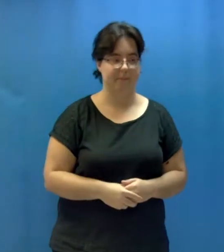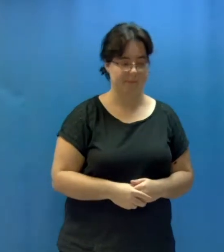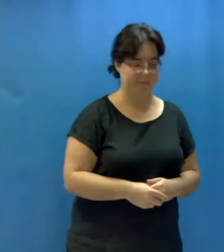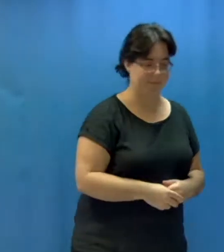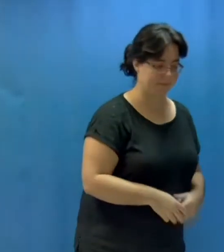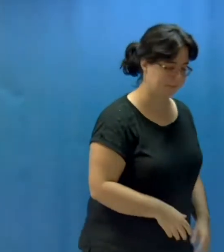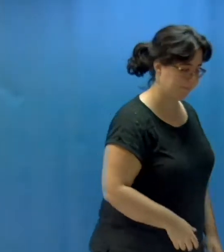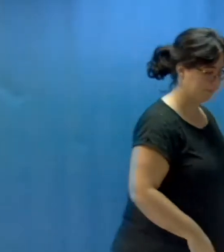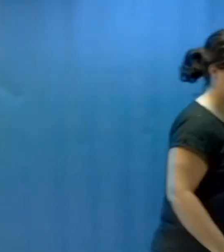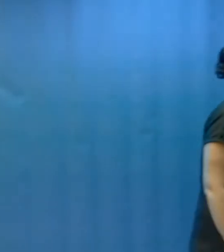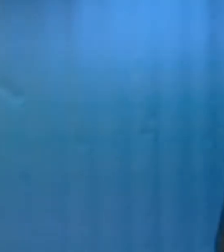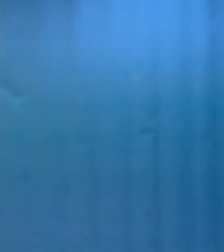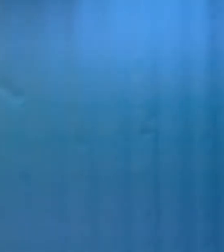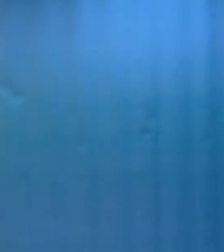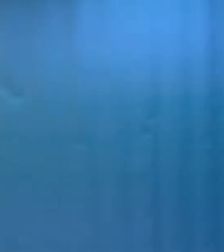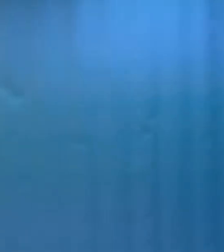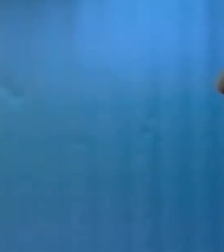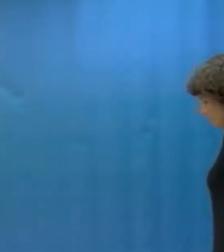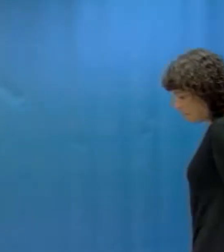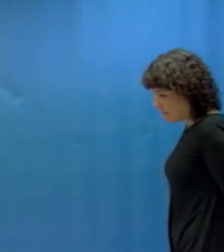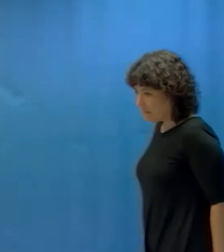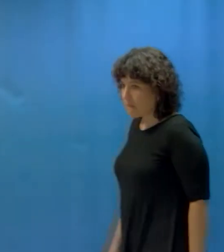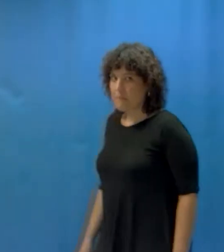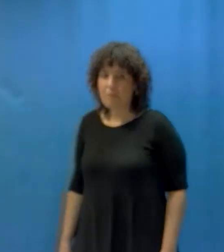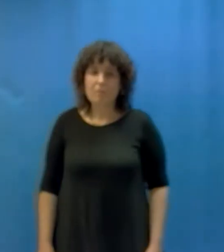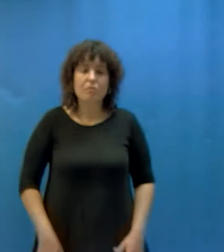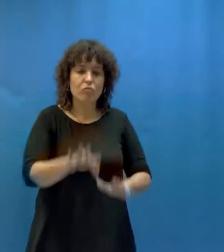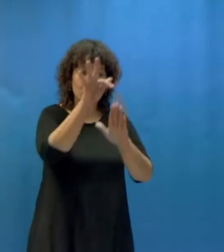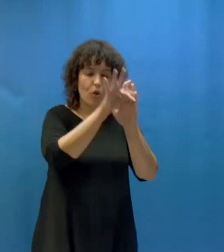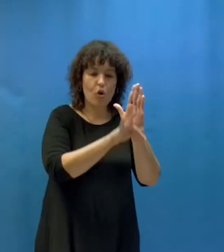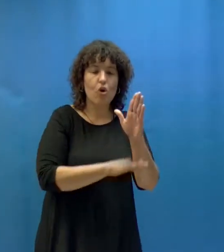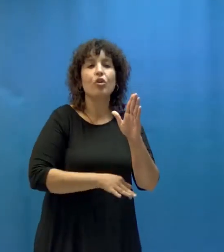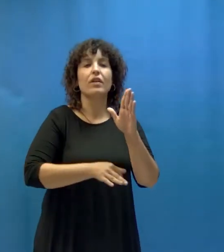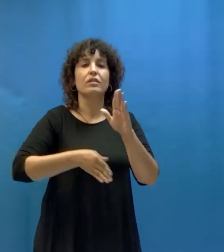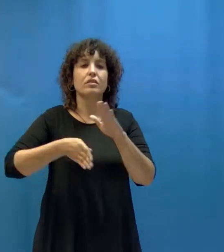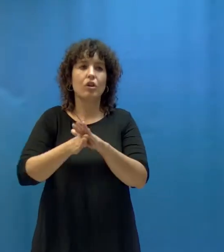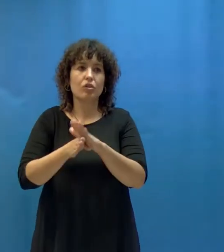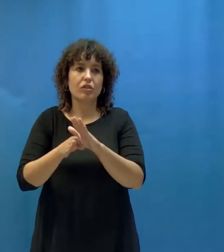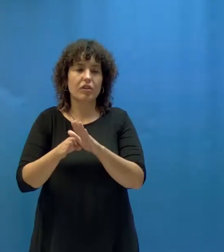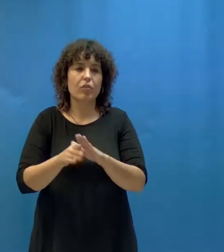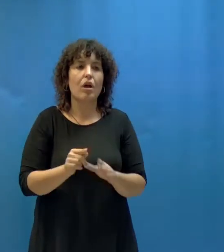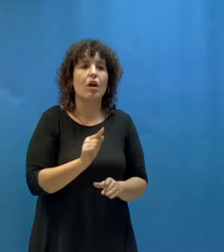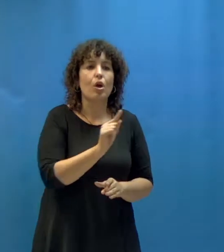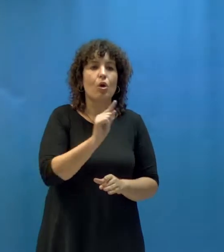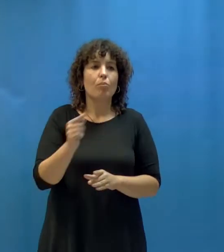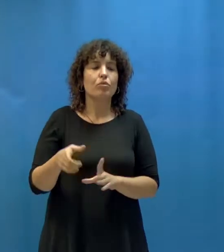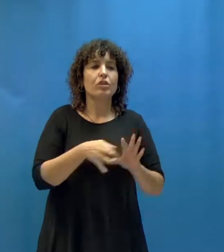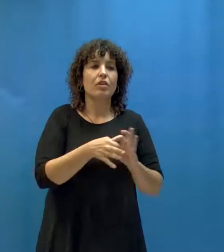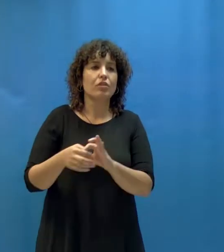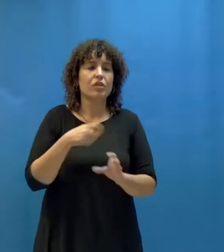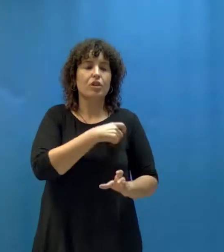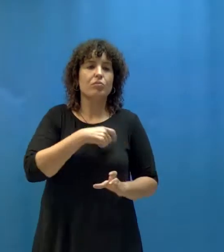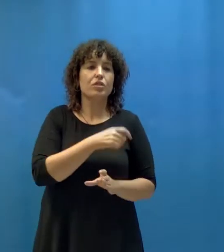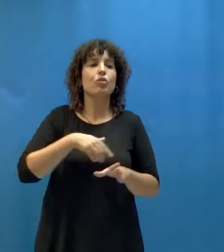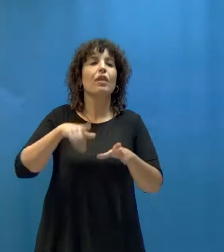Gràcies, senyora Rivera. Siguiente punto de l'ordre del dia, senyora secretària. Son los puntos correspondientes a la Comisión de Gobernabilidad y